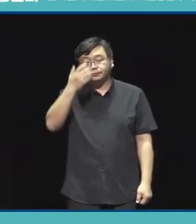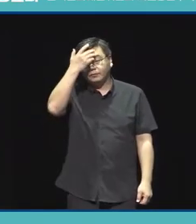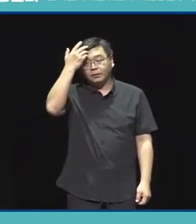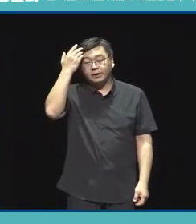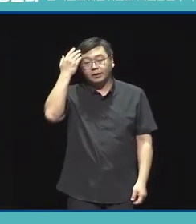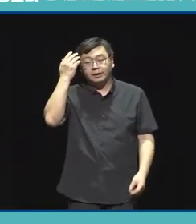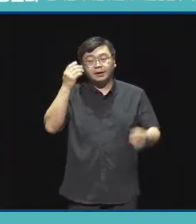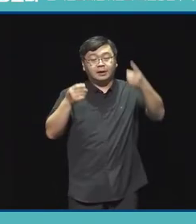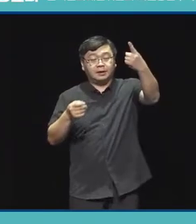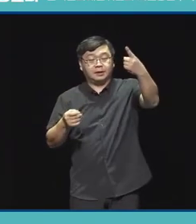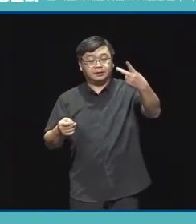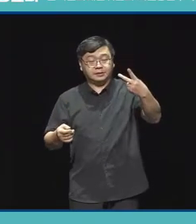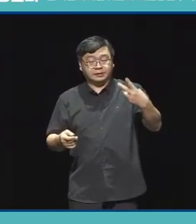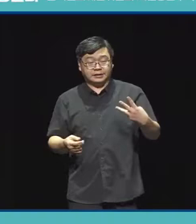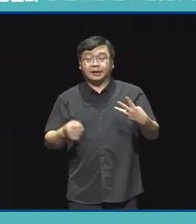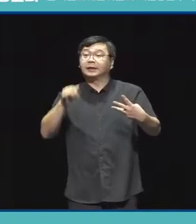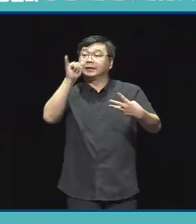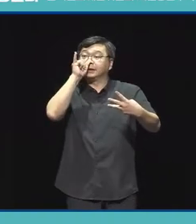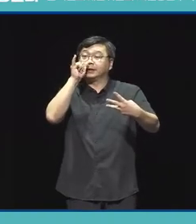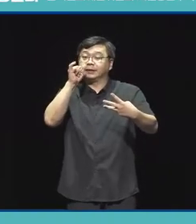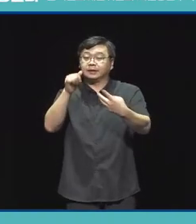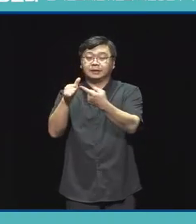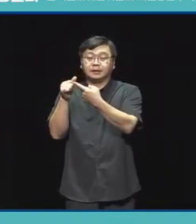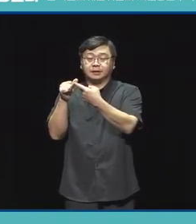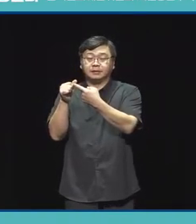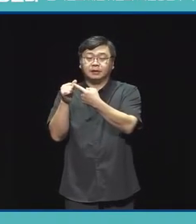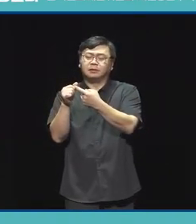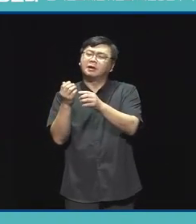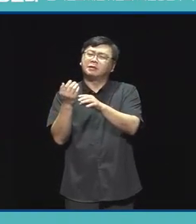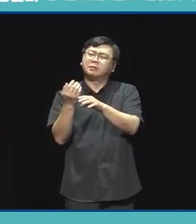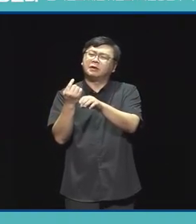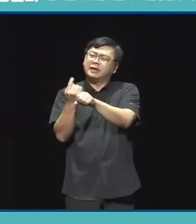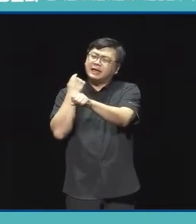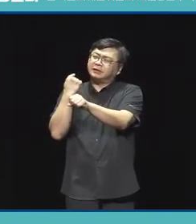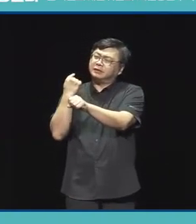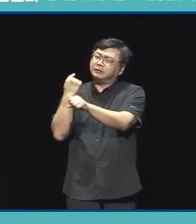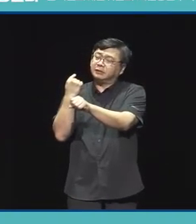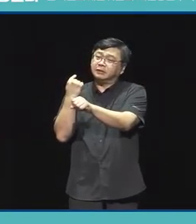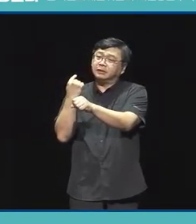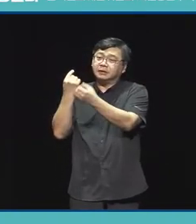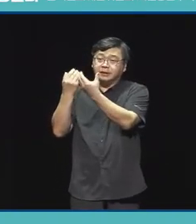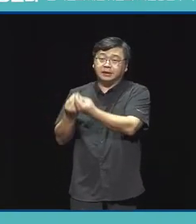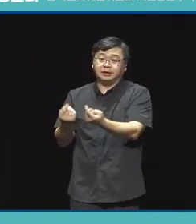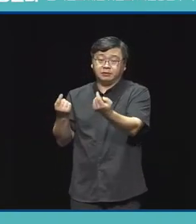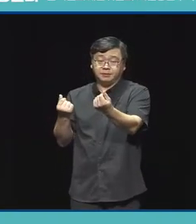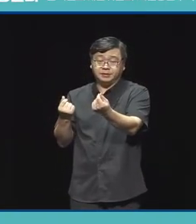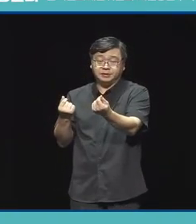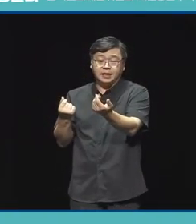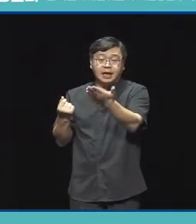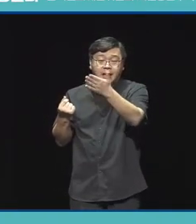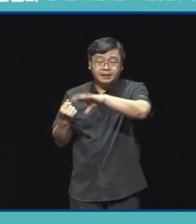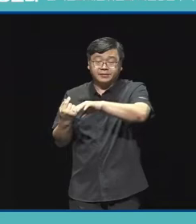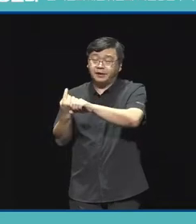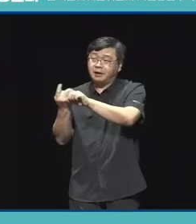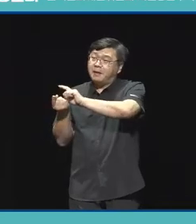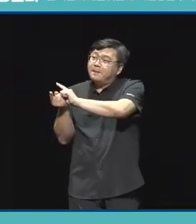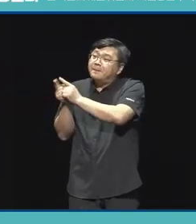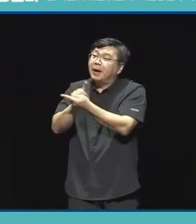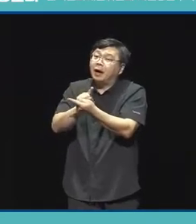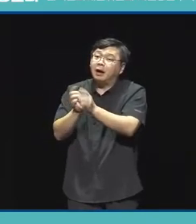예, 크게 세 가지 유형으로 나누어져 있습니다. 기본 구조는 지난번 공모랑 동일하고요. 단 이제 전년 대비 달라지는